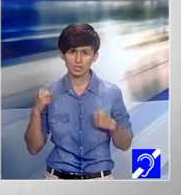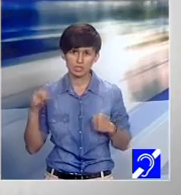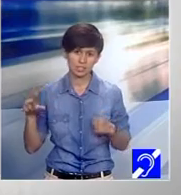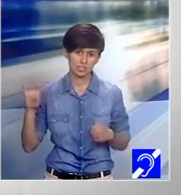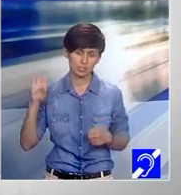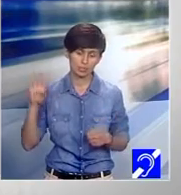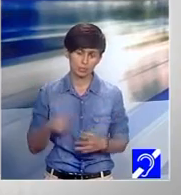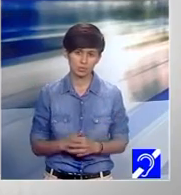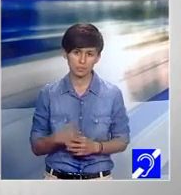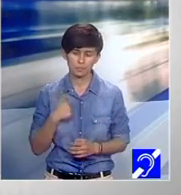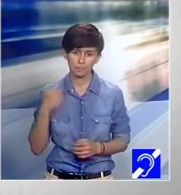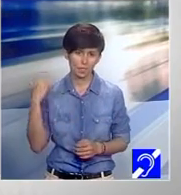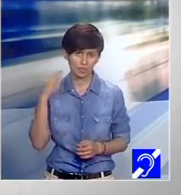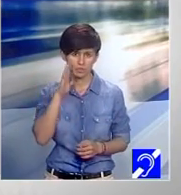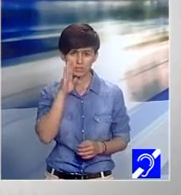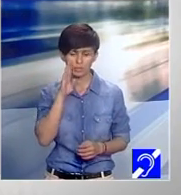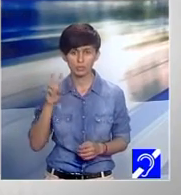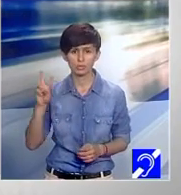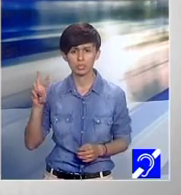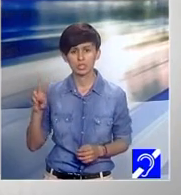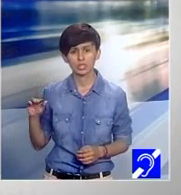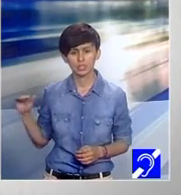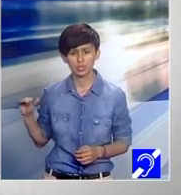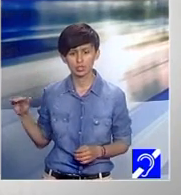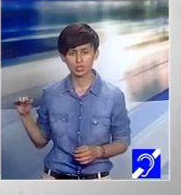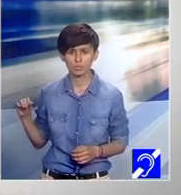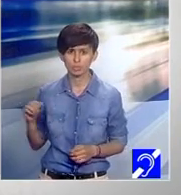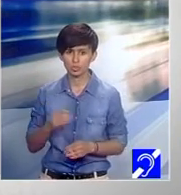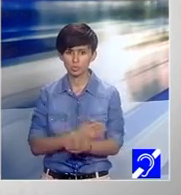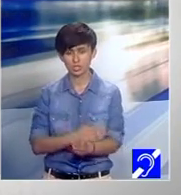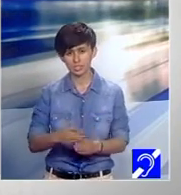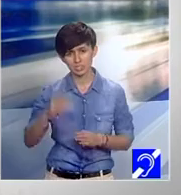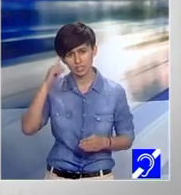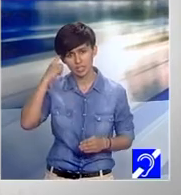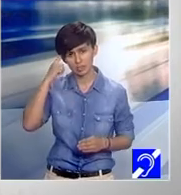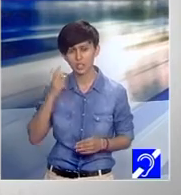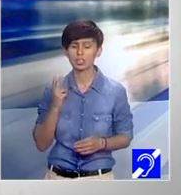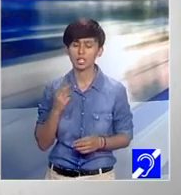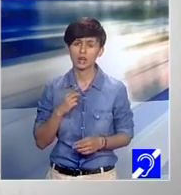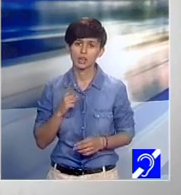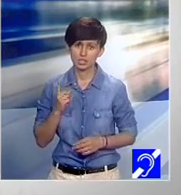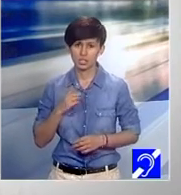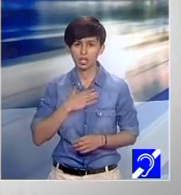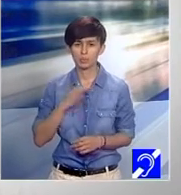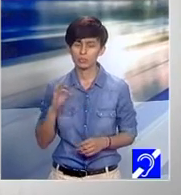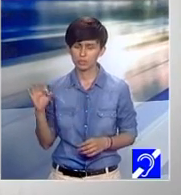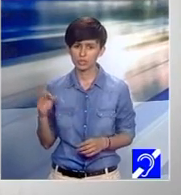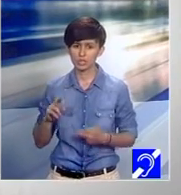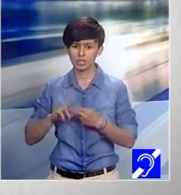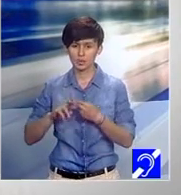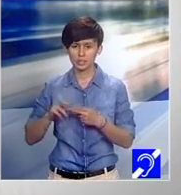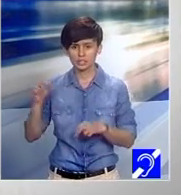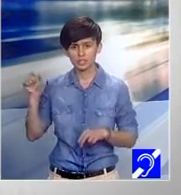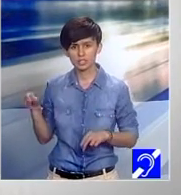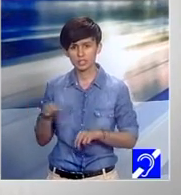eu personal o mamă cu doi copii cu retard mental. Norocul meu a fost că am întâlnit la neurologie pediatrică o doamnă profesor, și acum ne mândrim că